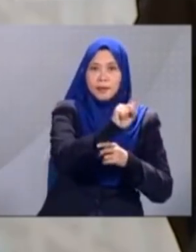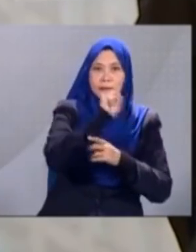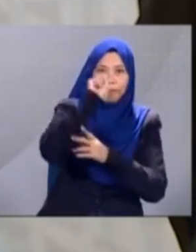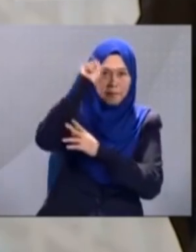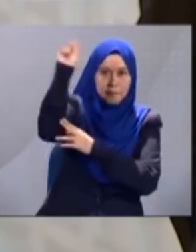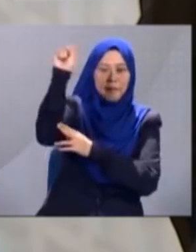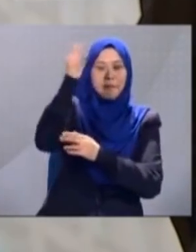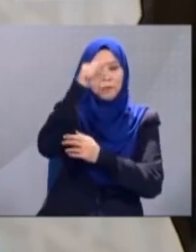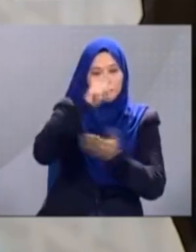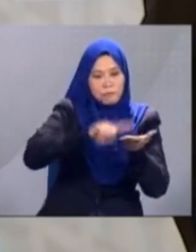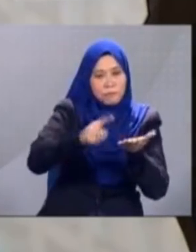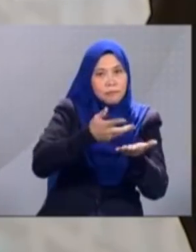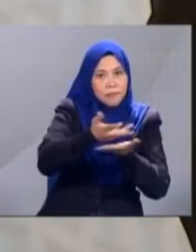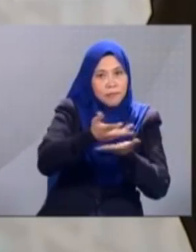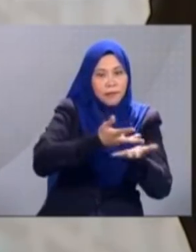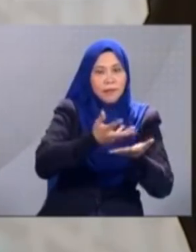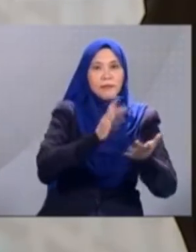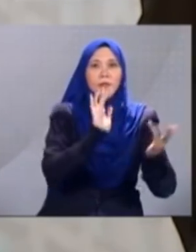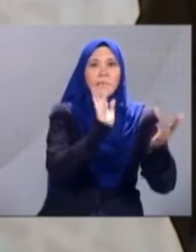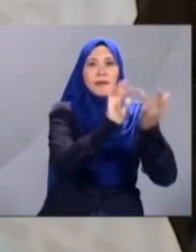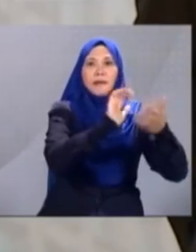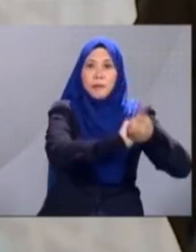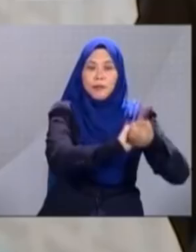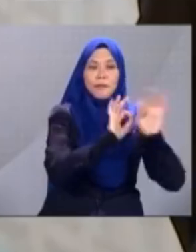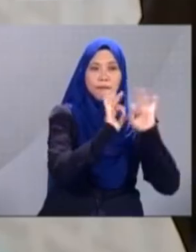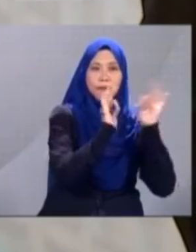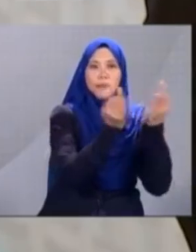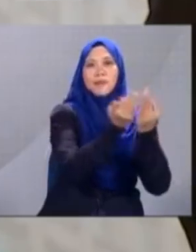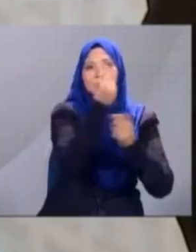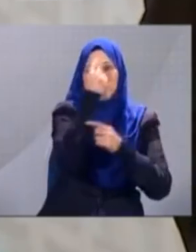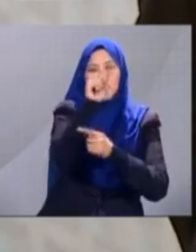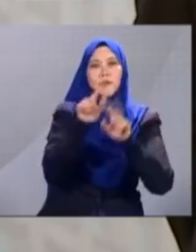bagi saringan kontak rapat, iaitu ahli keluarga kepada kes